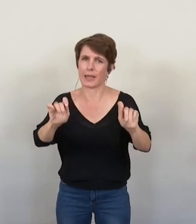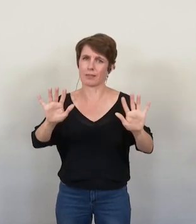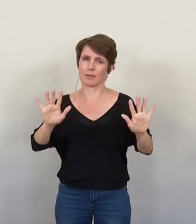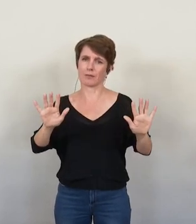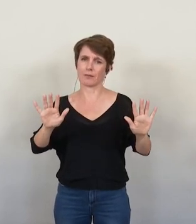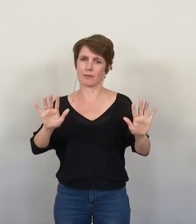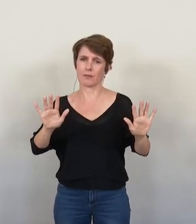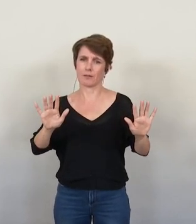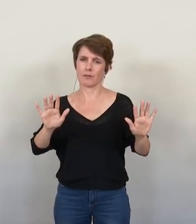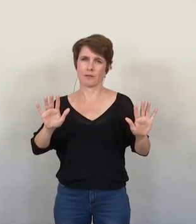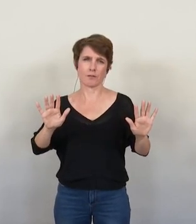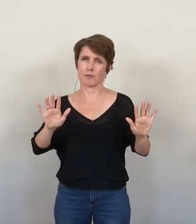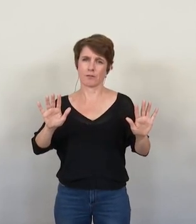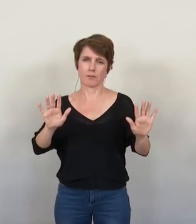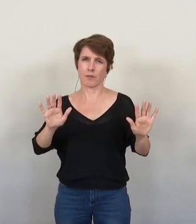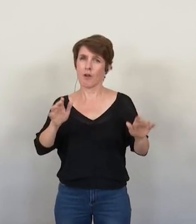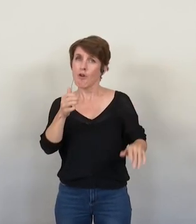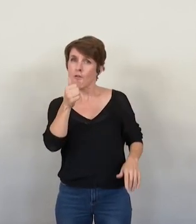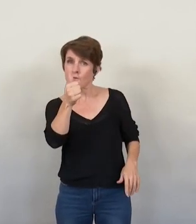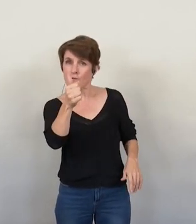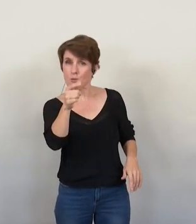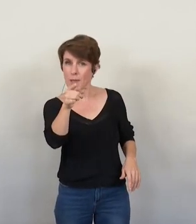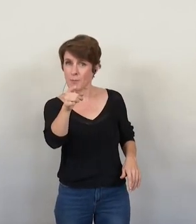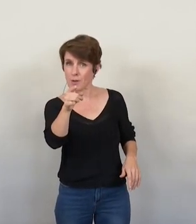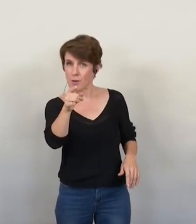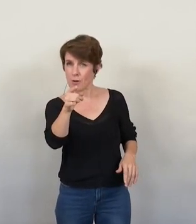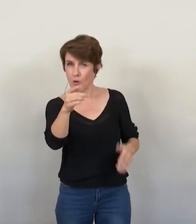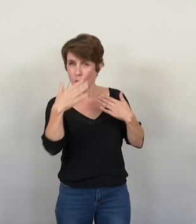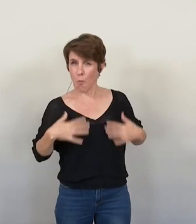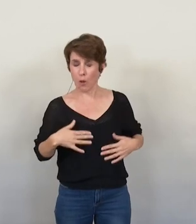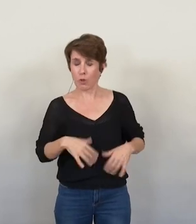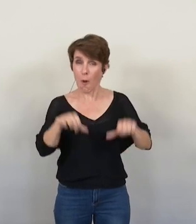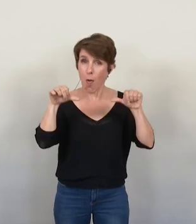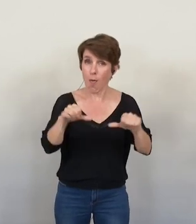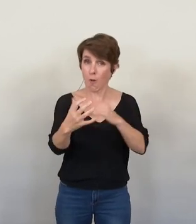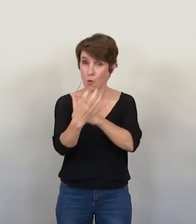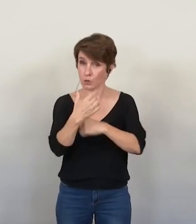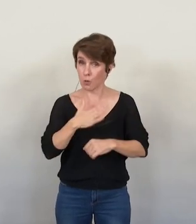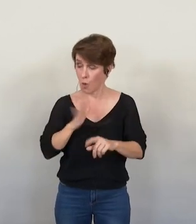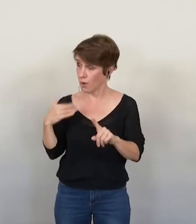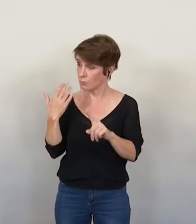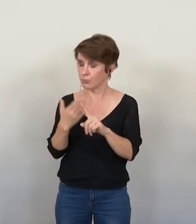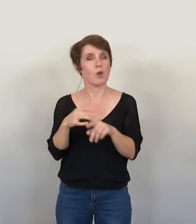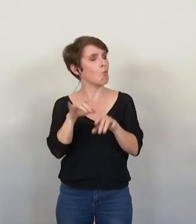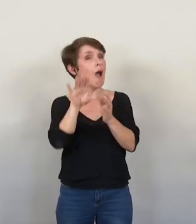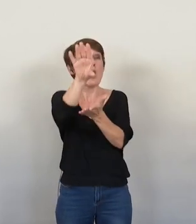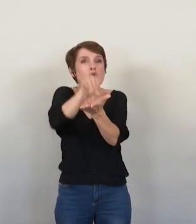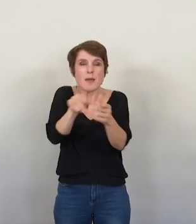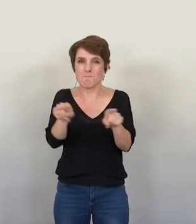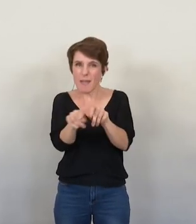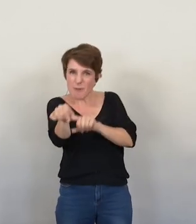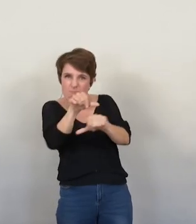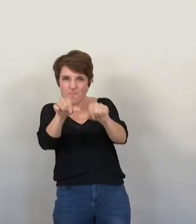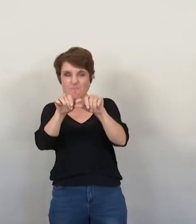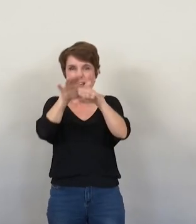ude indigne que vous avez eu en permanence à mon égard et je crois que ne pas vous imiter c'est aussi